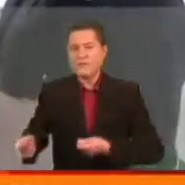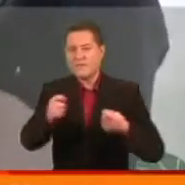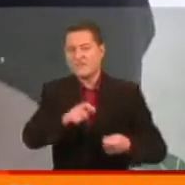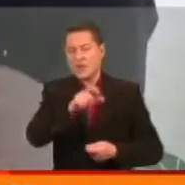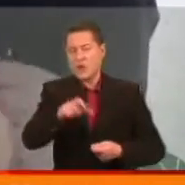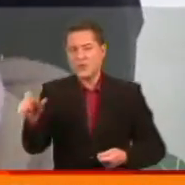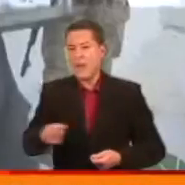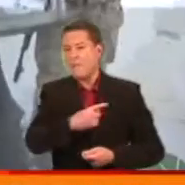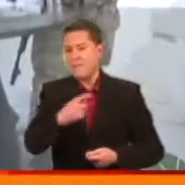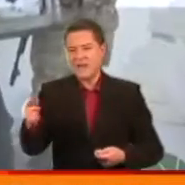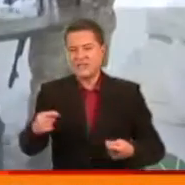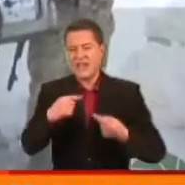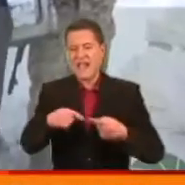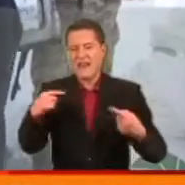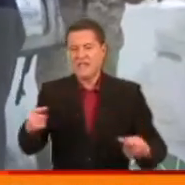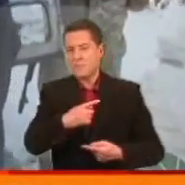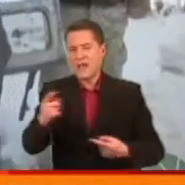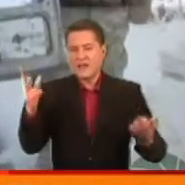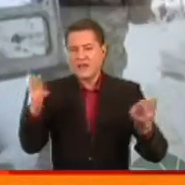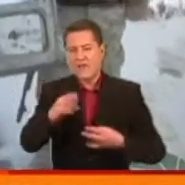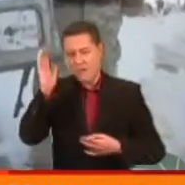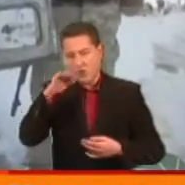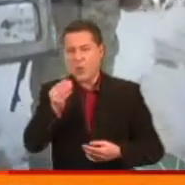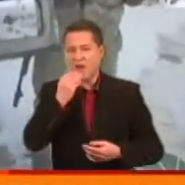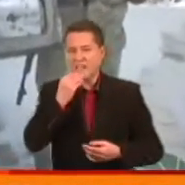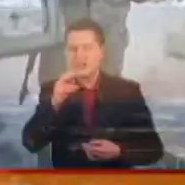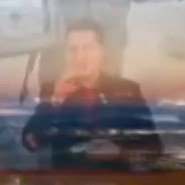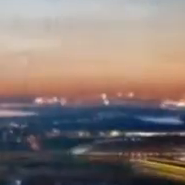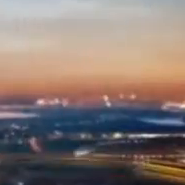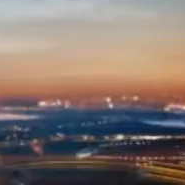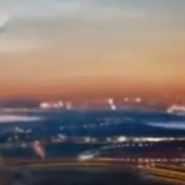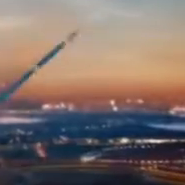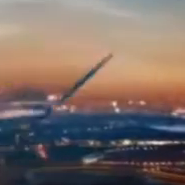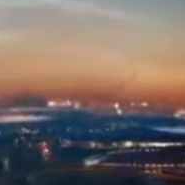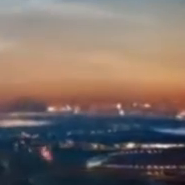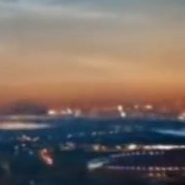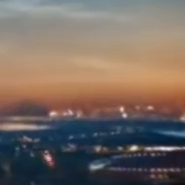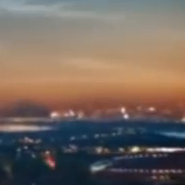людям перші речі першої необхідності – воду, харчі та медикаменти.